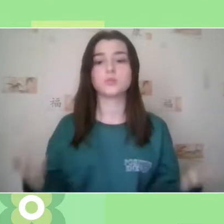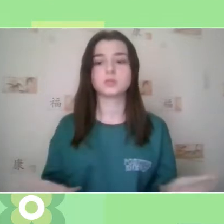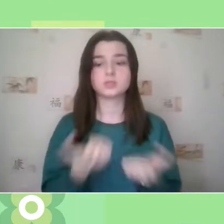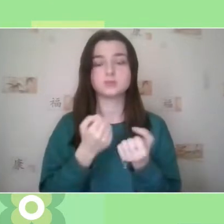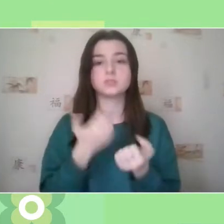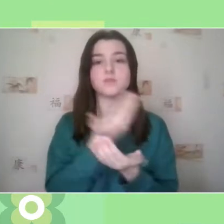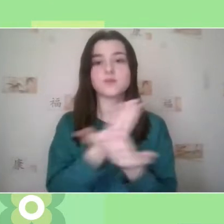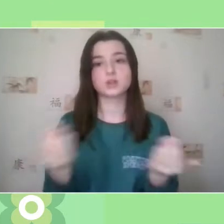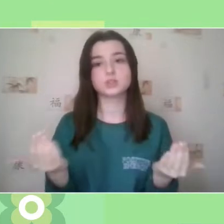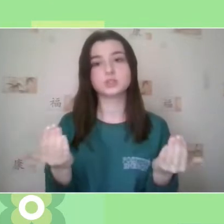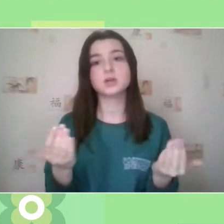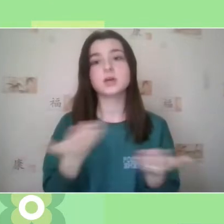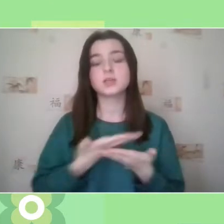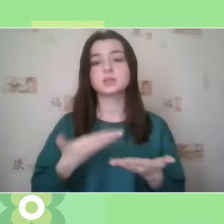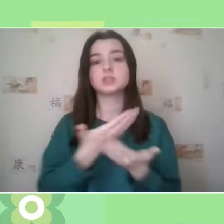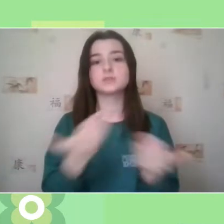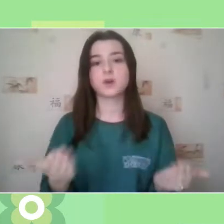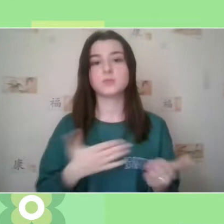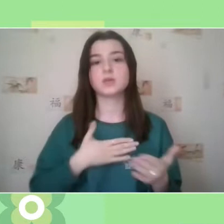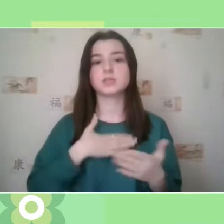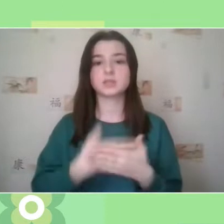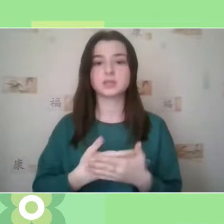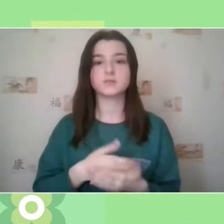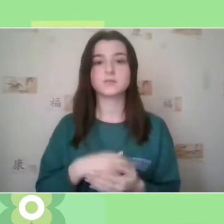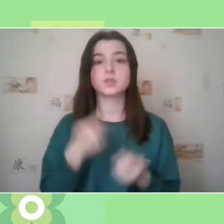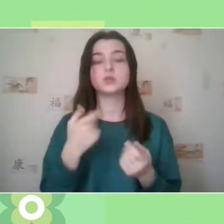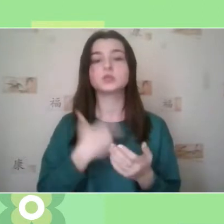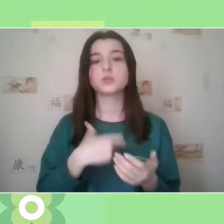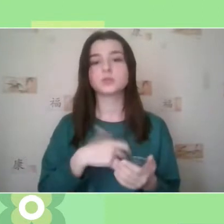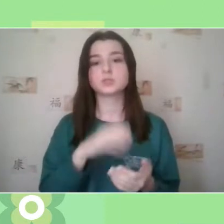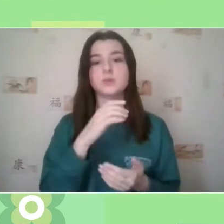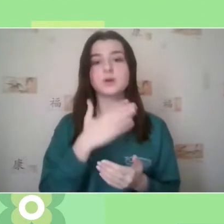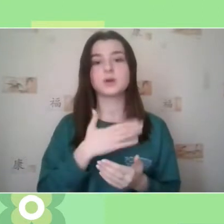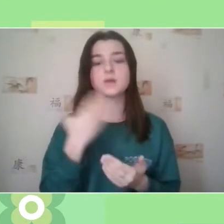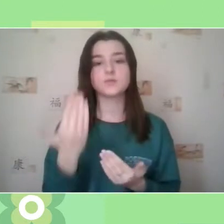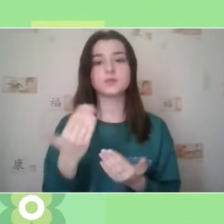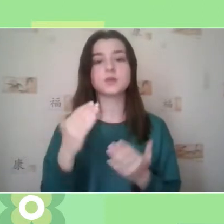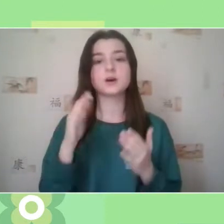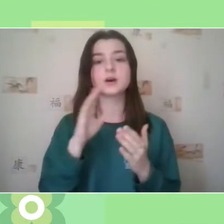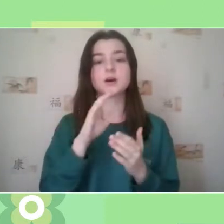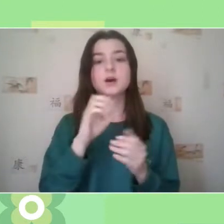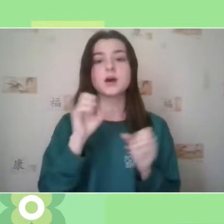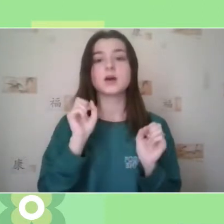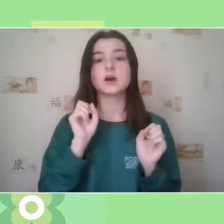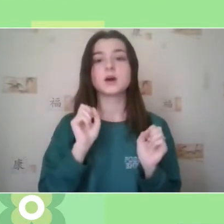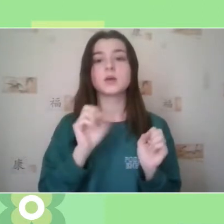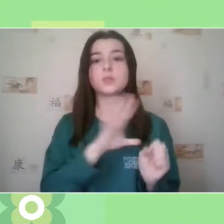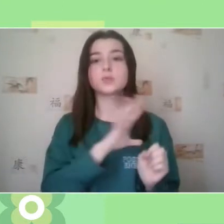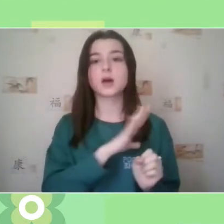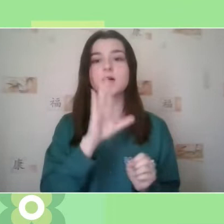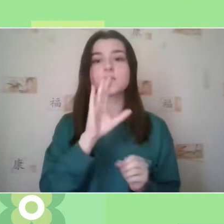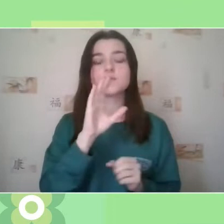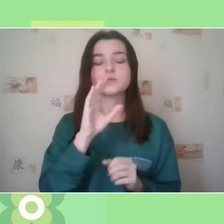їхніх, ваших, наших з вами ініціатив. Трошки про себе. Я, крім того, що була також у витоків програми